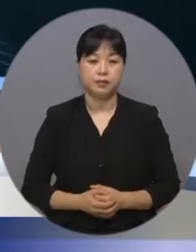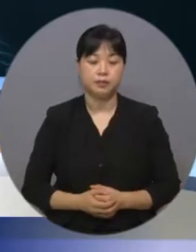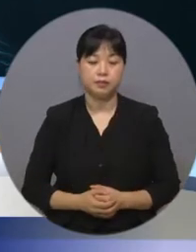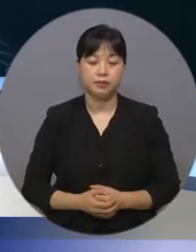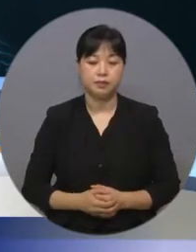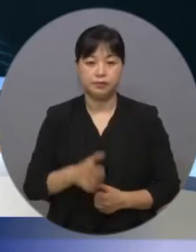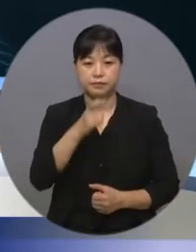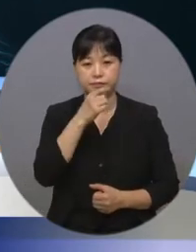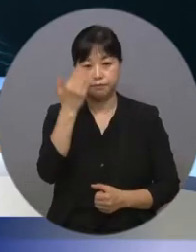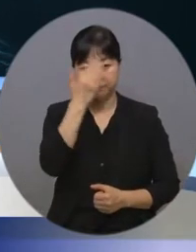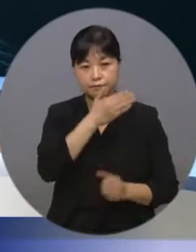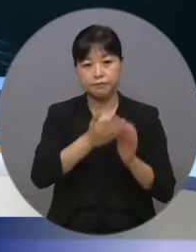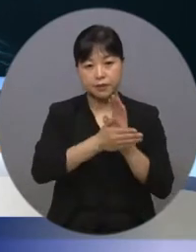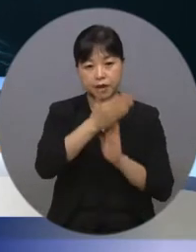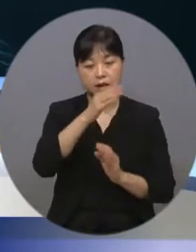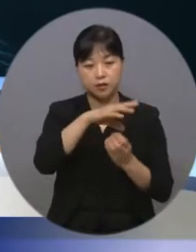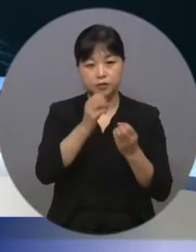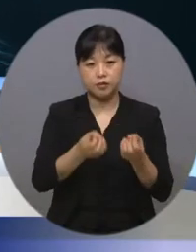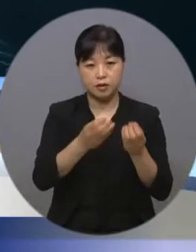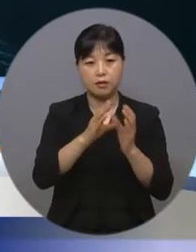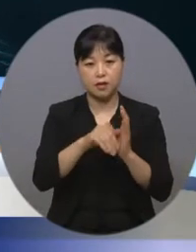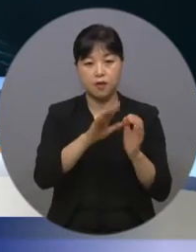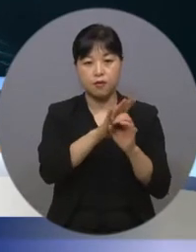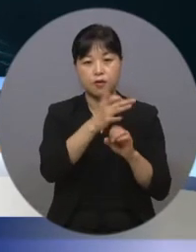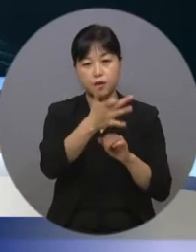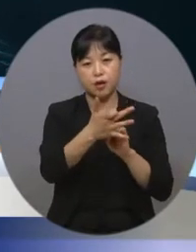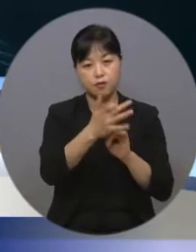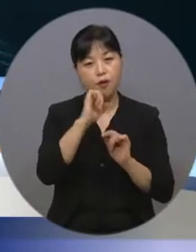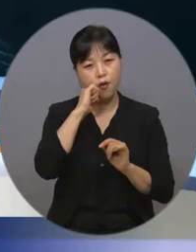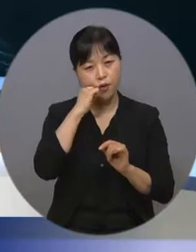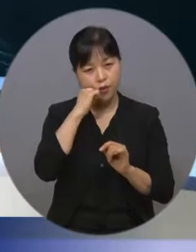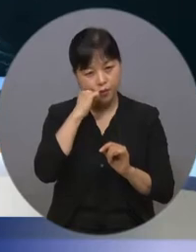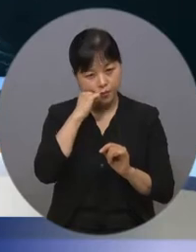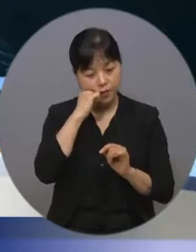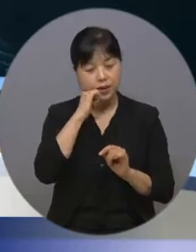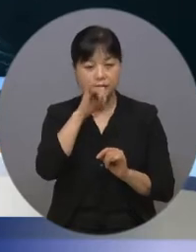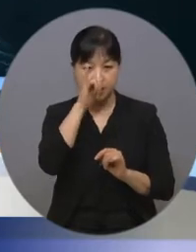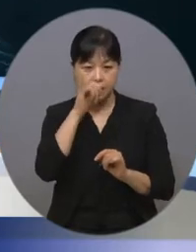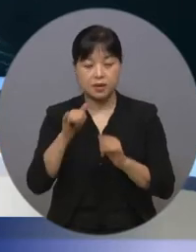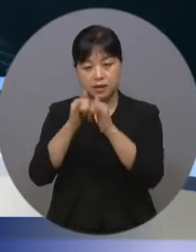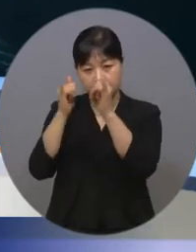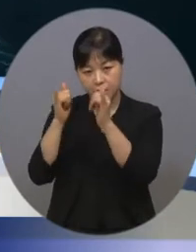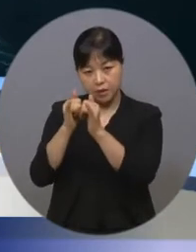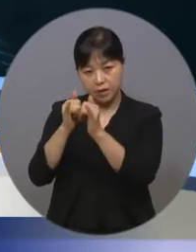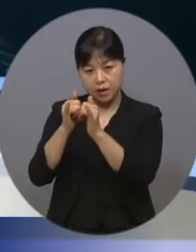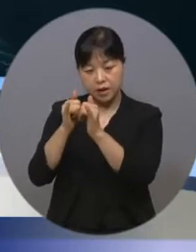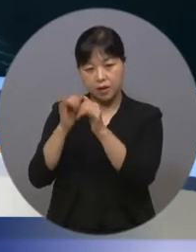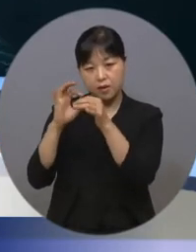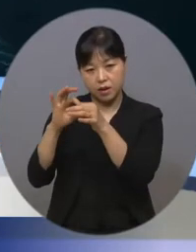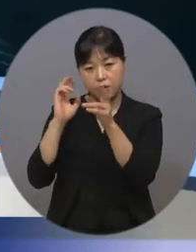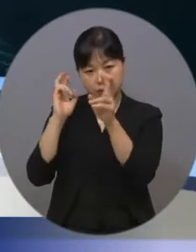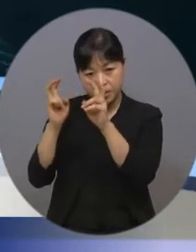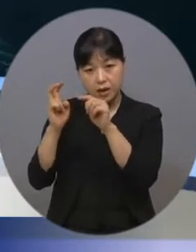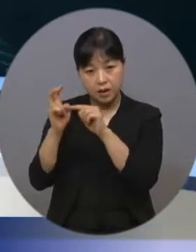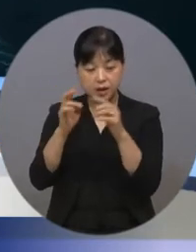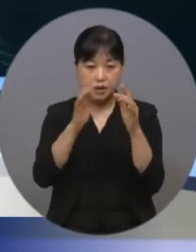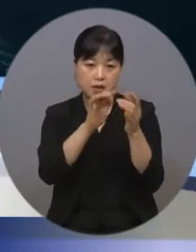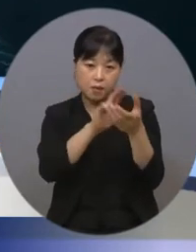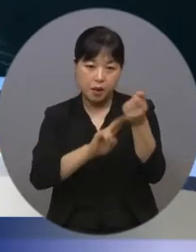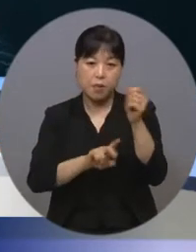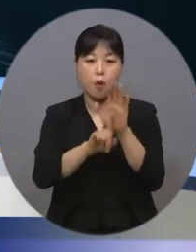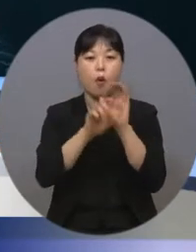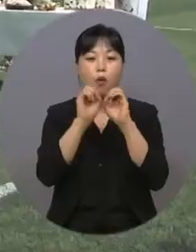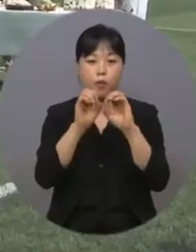여수시가 추석을 맞아 코로나19 장기화로 어려움을 겪고 있는 사회적 기업을 위한 온라인 판매 홍보 지원에 나섰습니다.